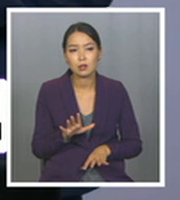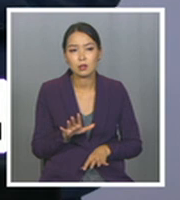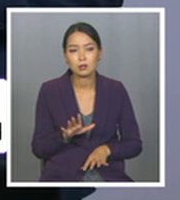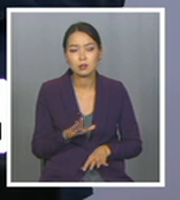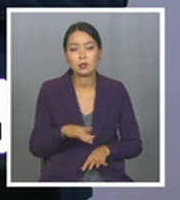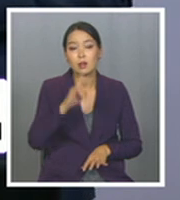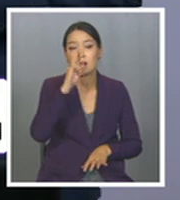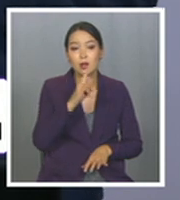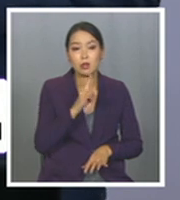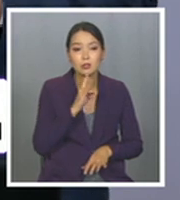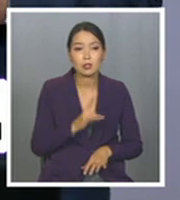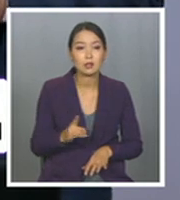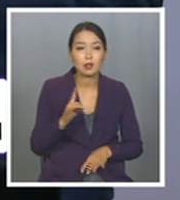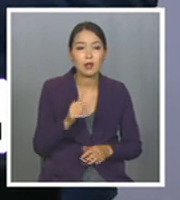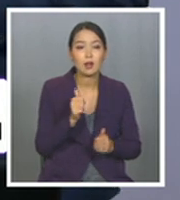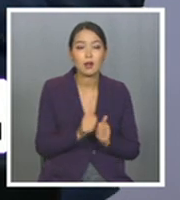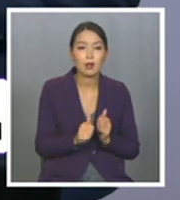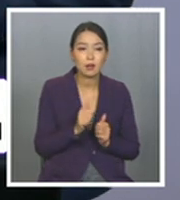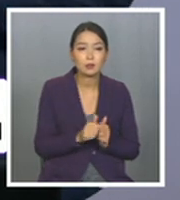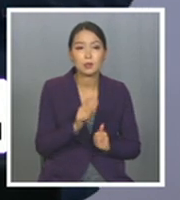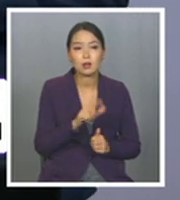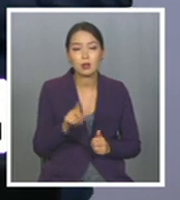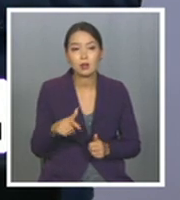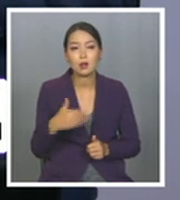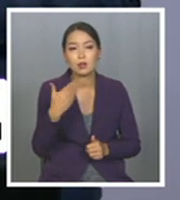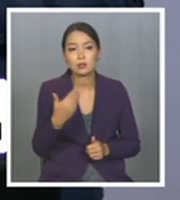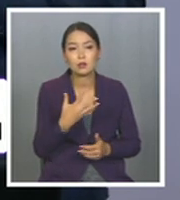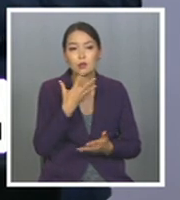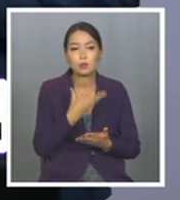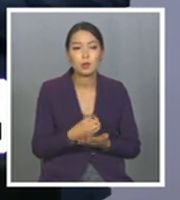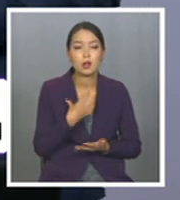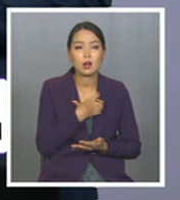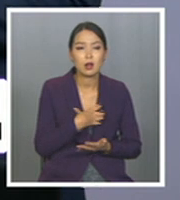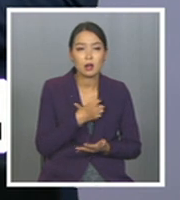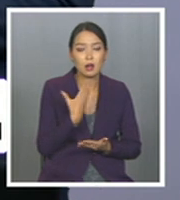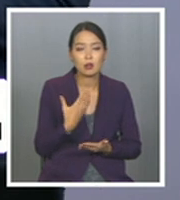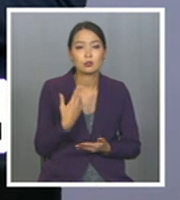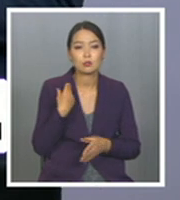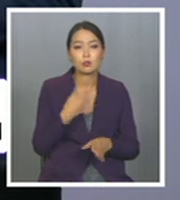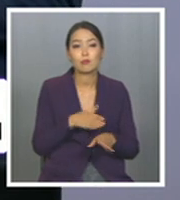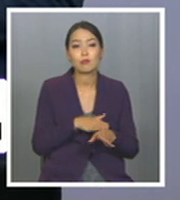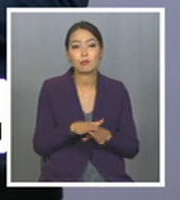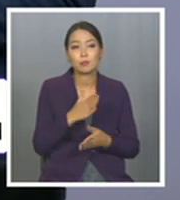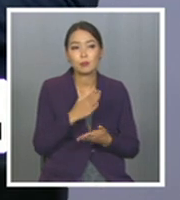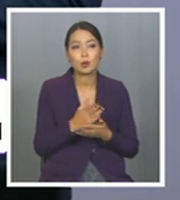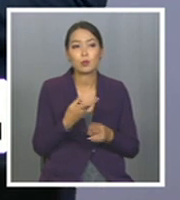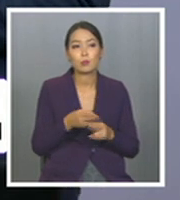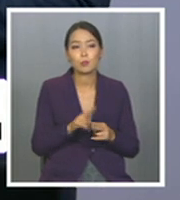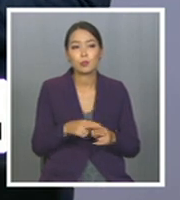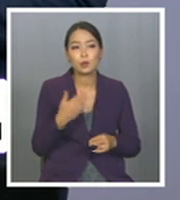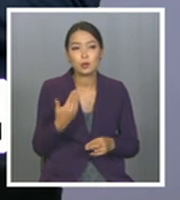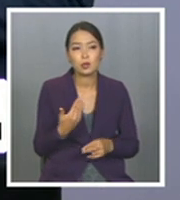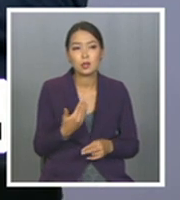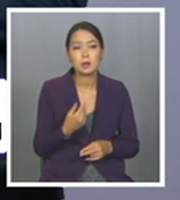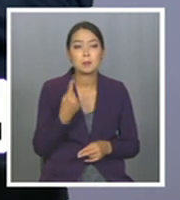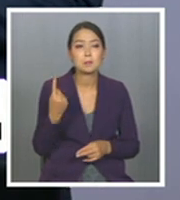Қазақстан Республикасының әрбір азаматының бойындағы қажетті ұстанымдарды атап көрсеткен болады. Бұл, яғни ең